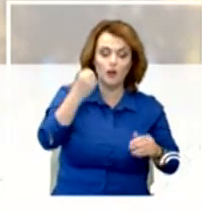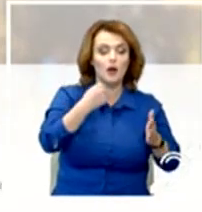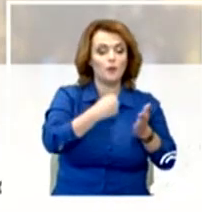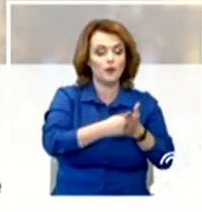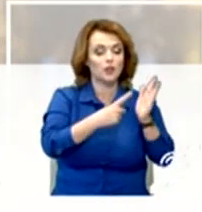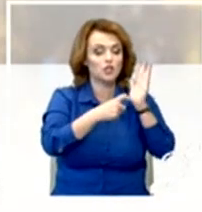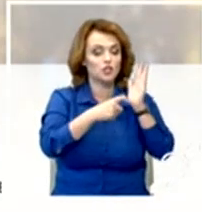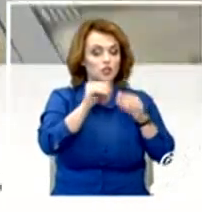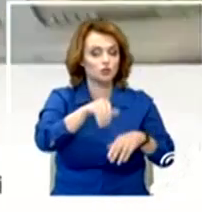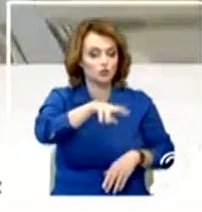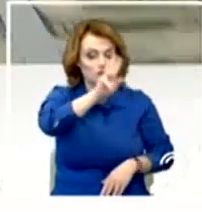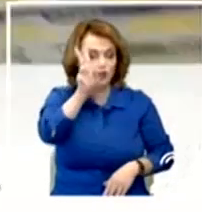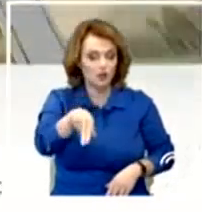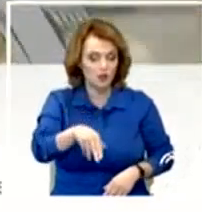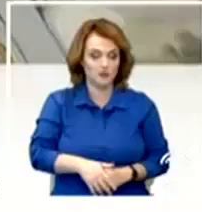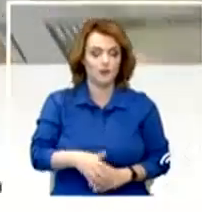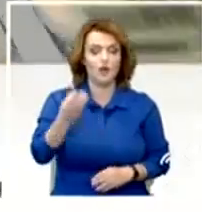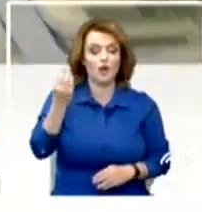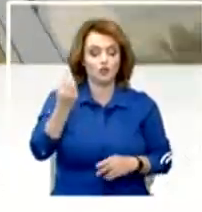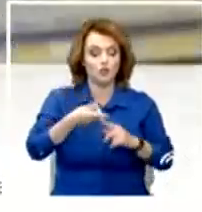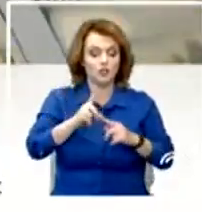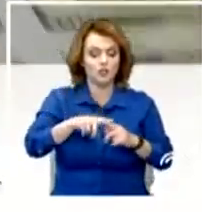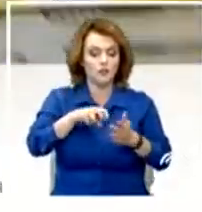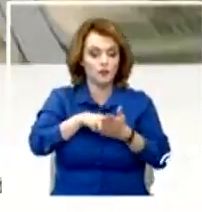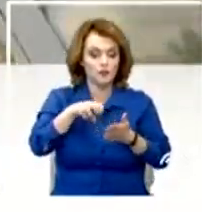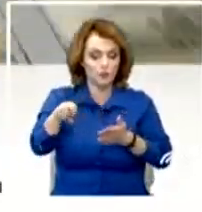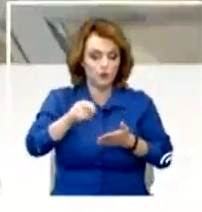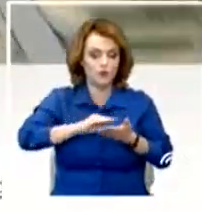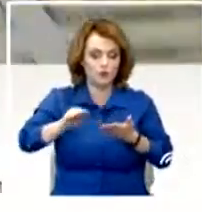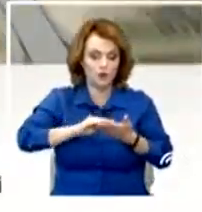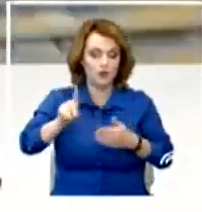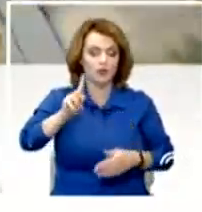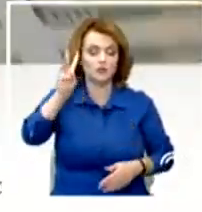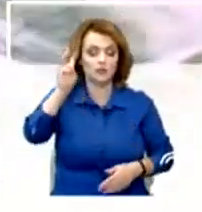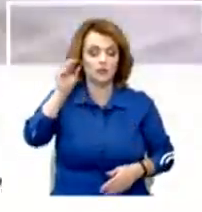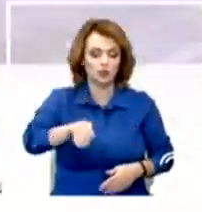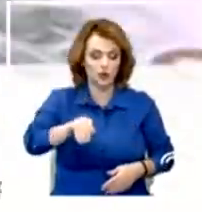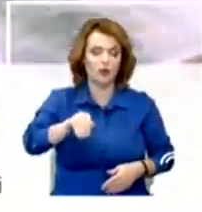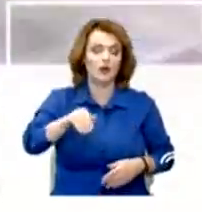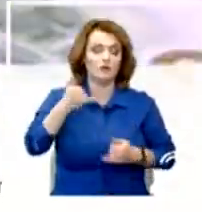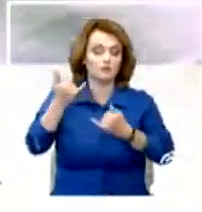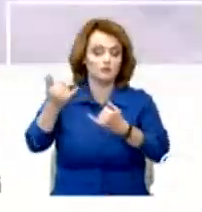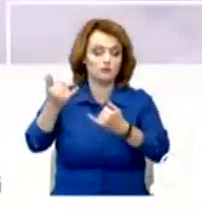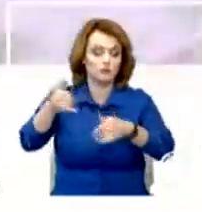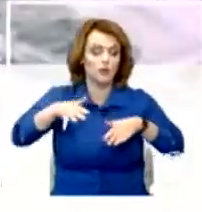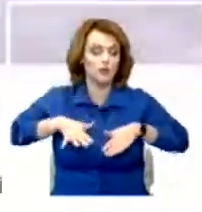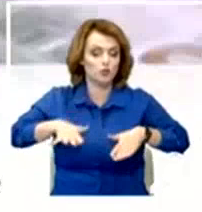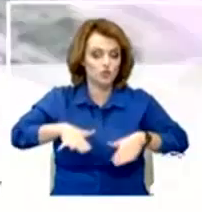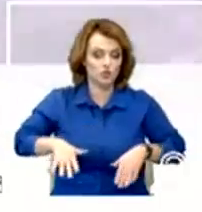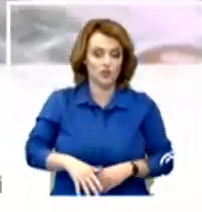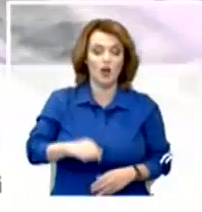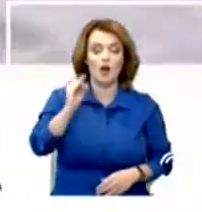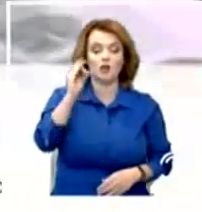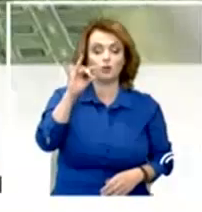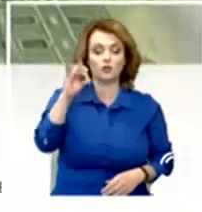la $600.000. În comunicat se mai spune că $300.000 vor fi acordați Georgiei, iar Iordaniei îi va reveni suma